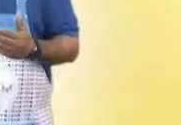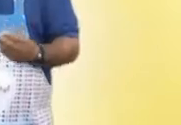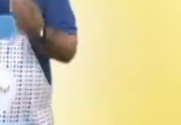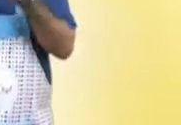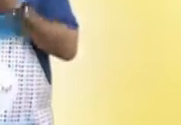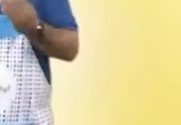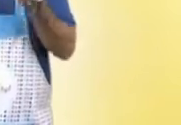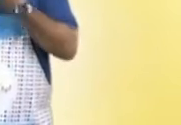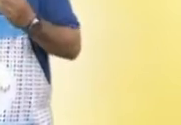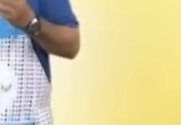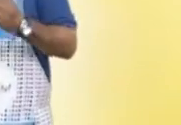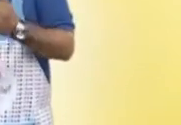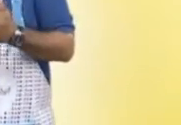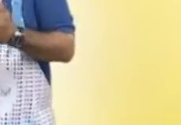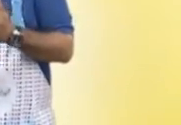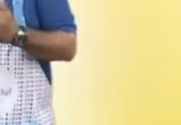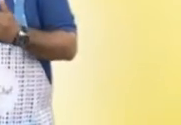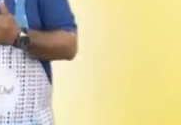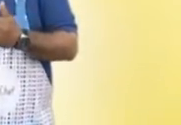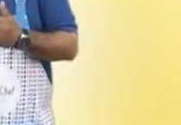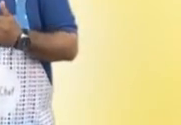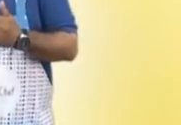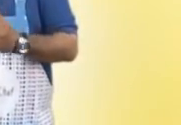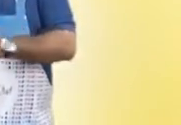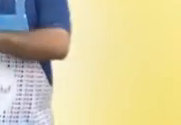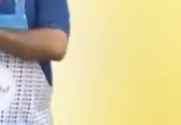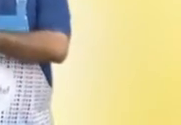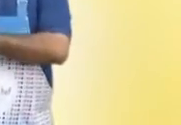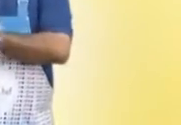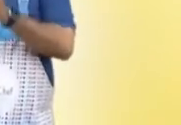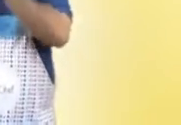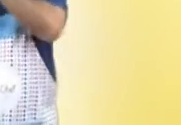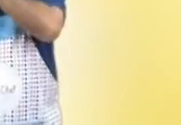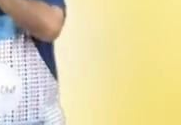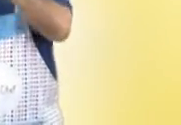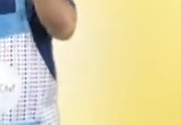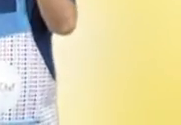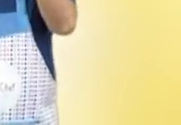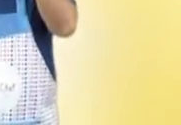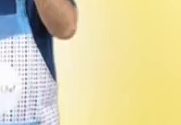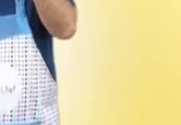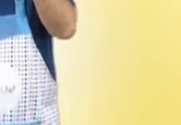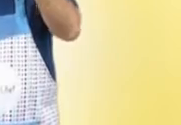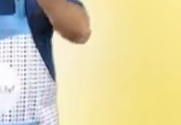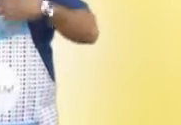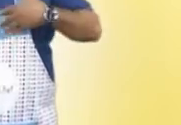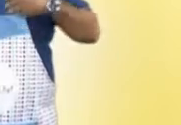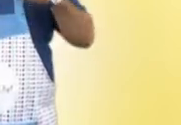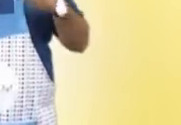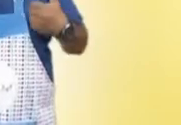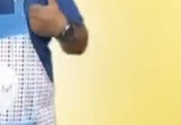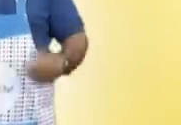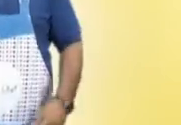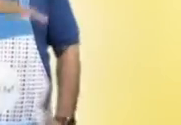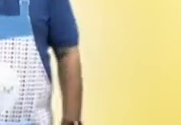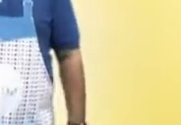ายแต่ถ้าทานมากเกินไปอาจจะทำให้ท้องเดินได้ต้องระวังนะครับอีกอย่างถ้าทานใบขี้เหล็กในตอนเย็นๆจะช่วยให้นอนหลับสบ